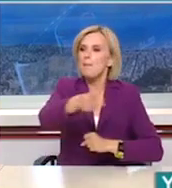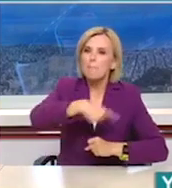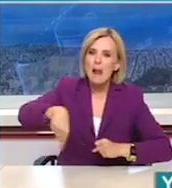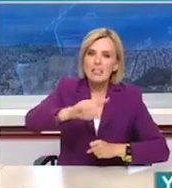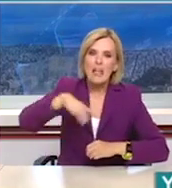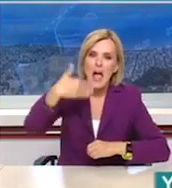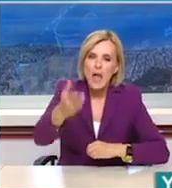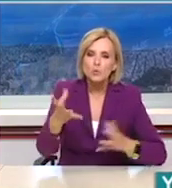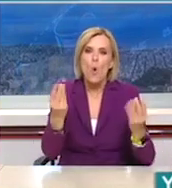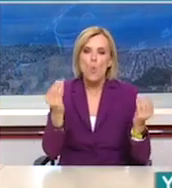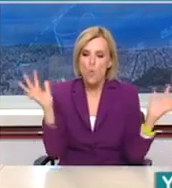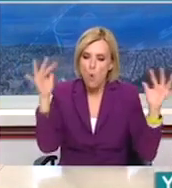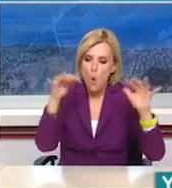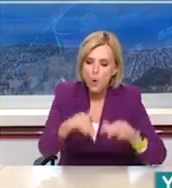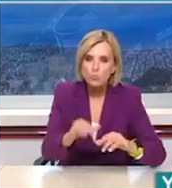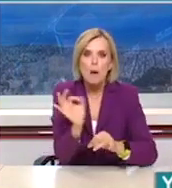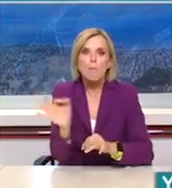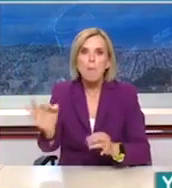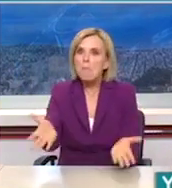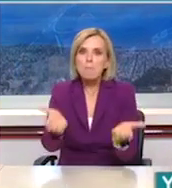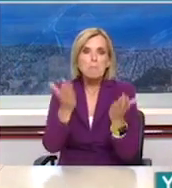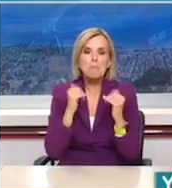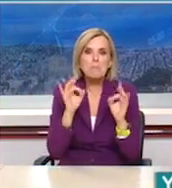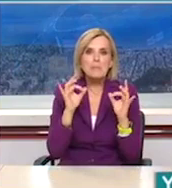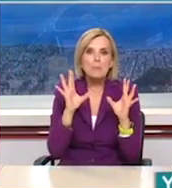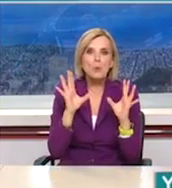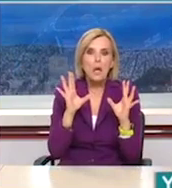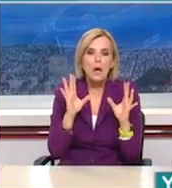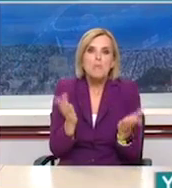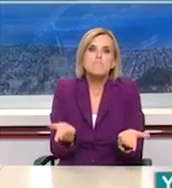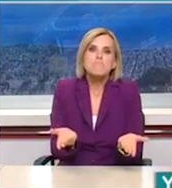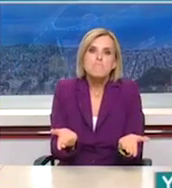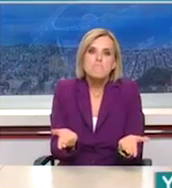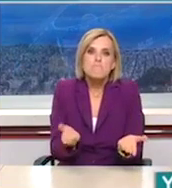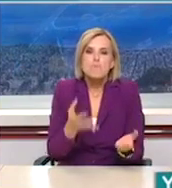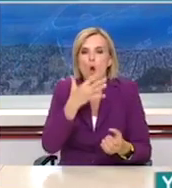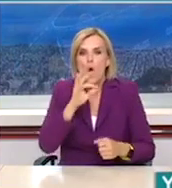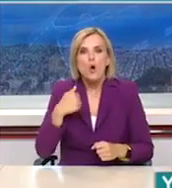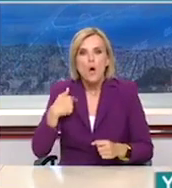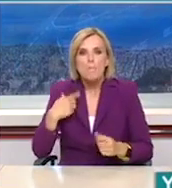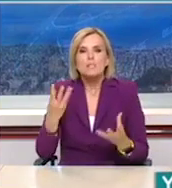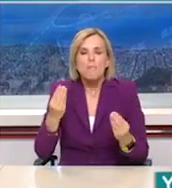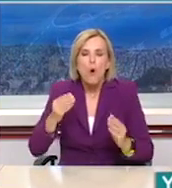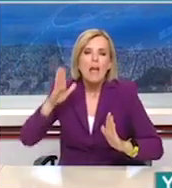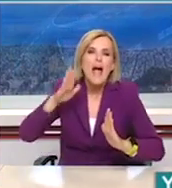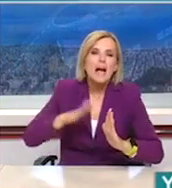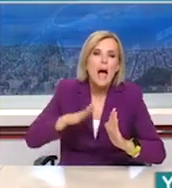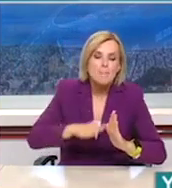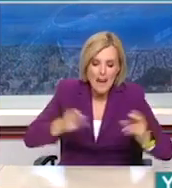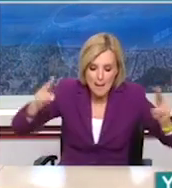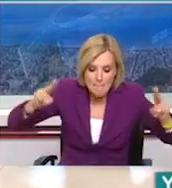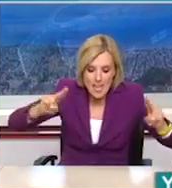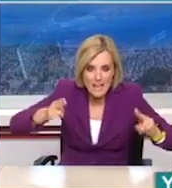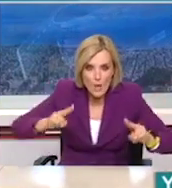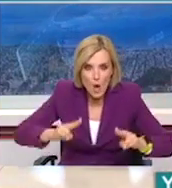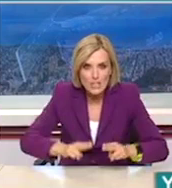όλων μας, δεν ανέβασαν το ρο, ήταν γιατί το είχαμε κατεβάσει πολύ χαμηλά. Η επιδημία,